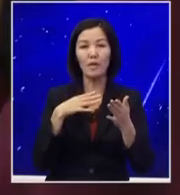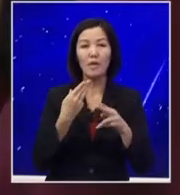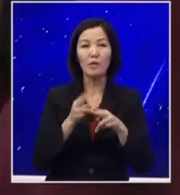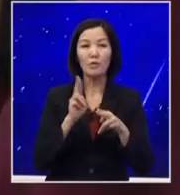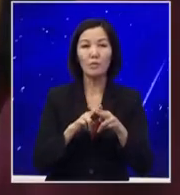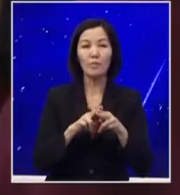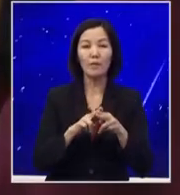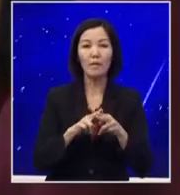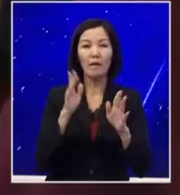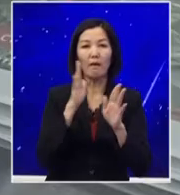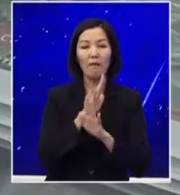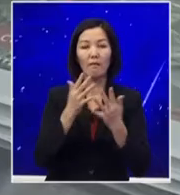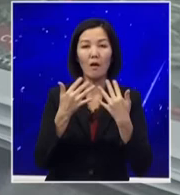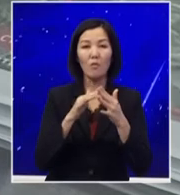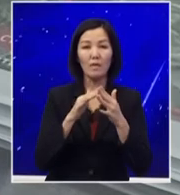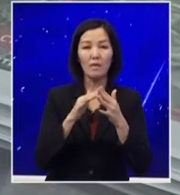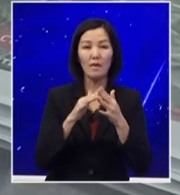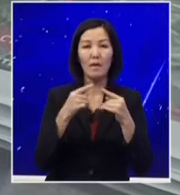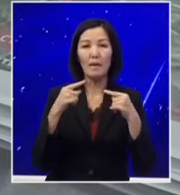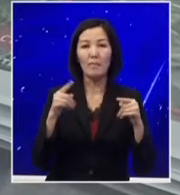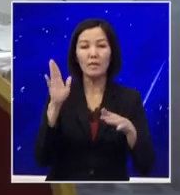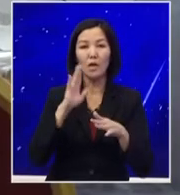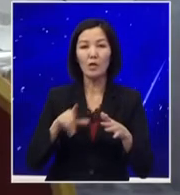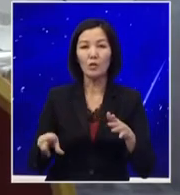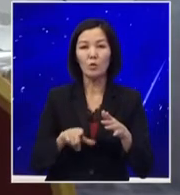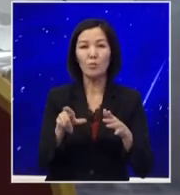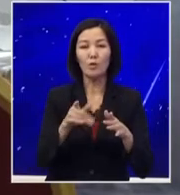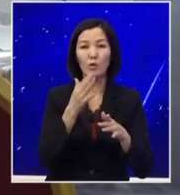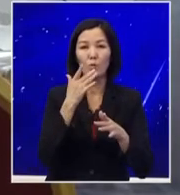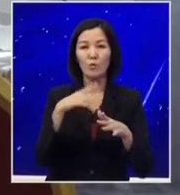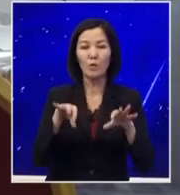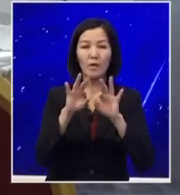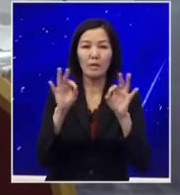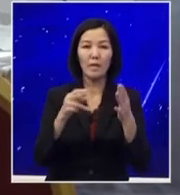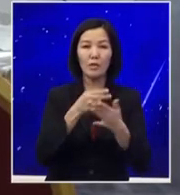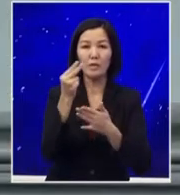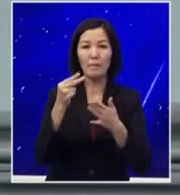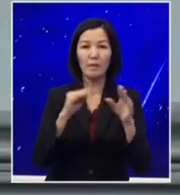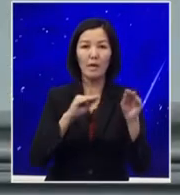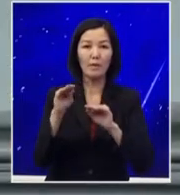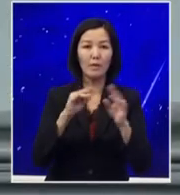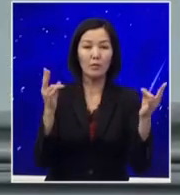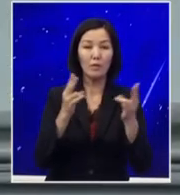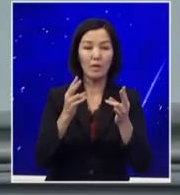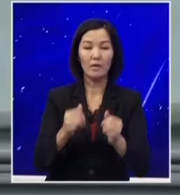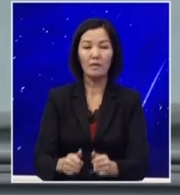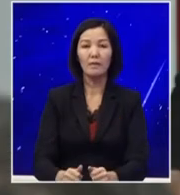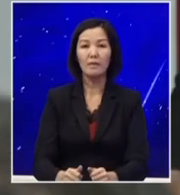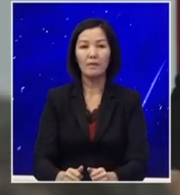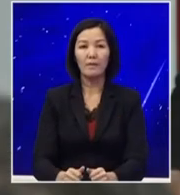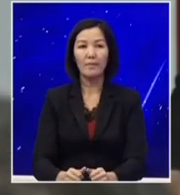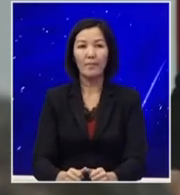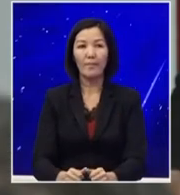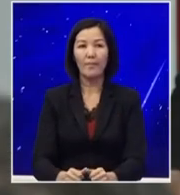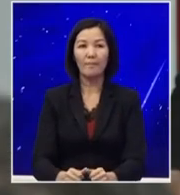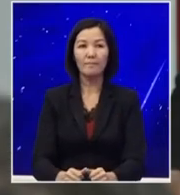Сонымен қатар тек этноауылдарда ғана емес, өзге жол бойларда ұлттық нақышпен абаттануы қажет деп қарайды қоғам белсенділері.